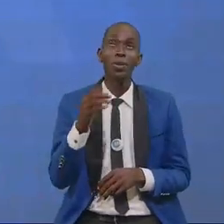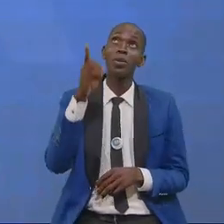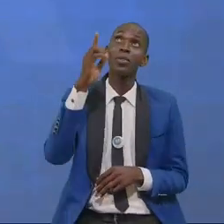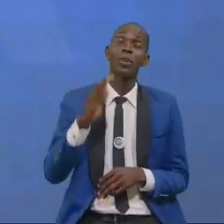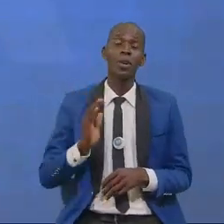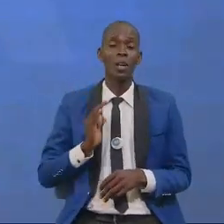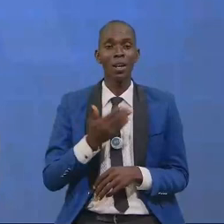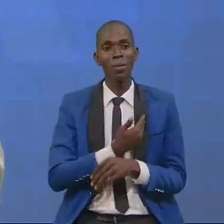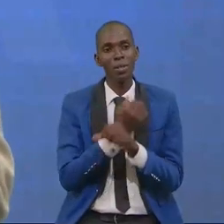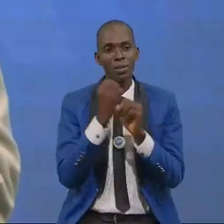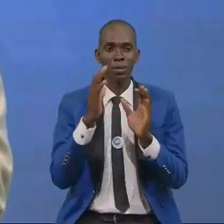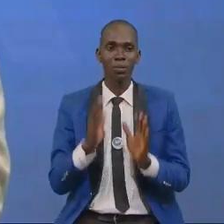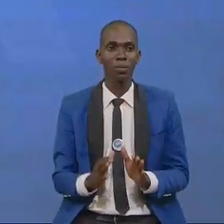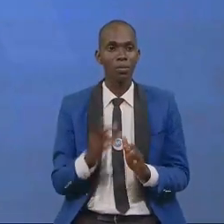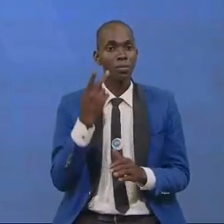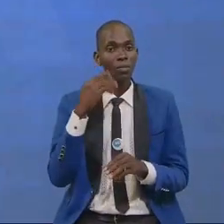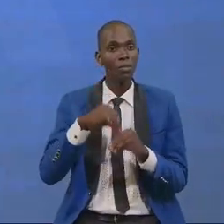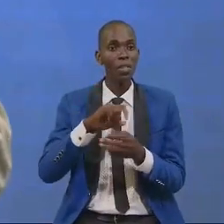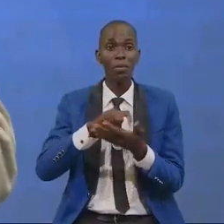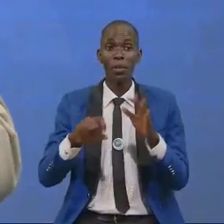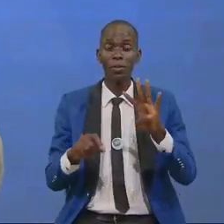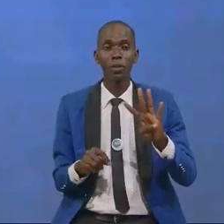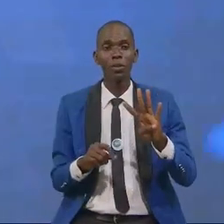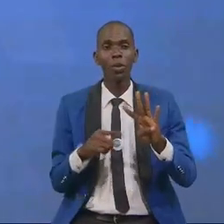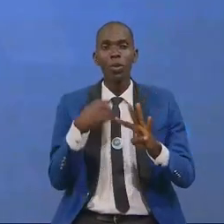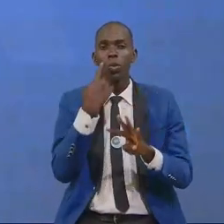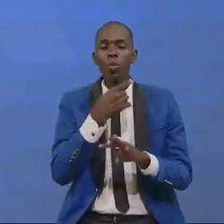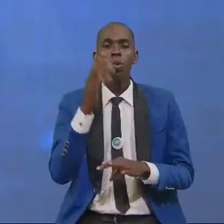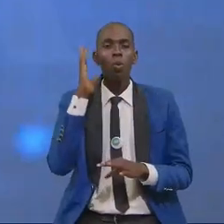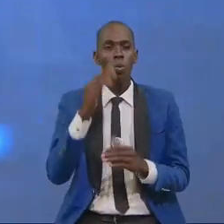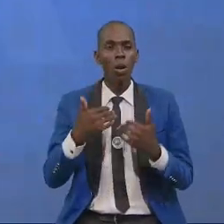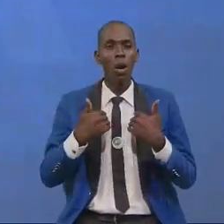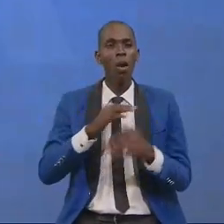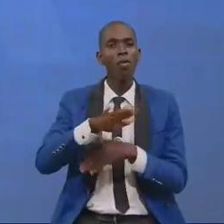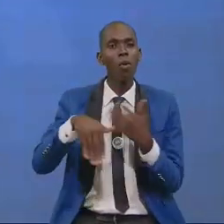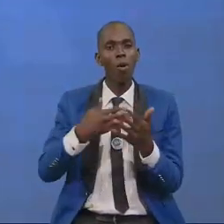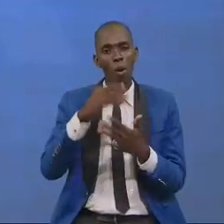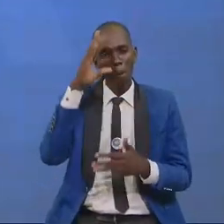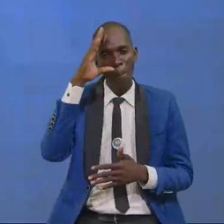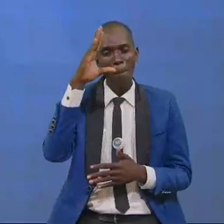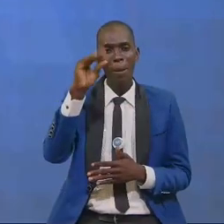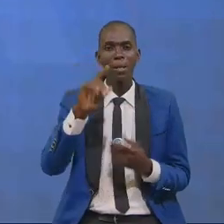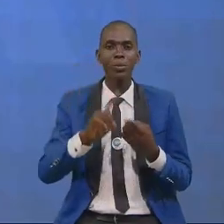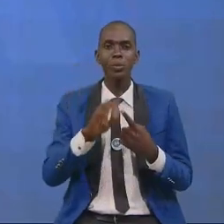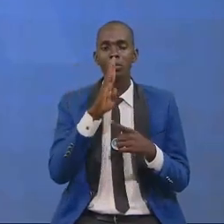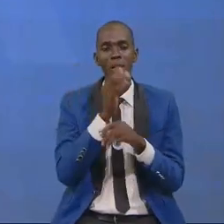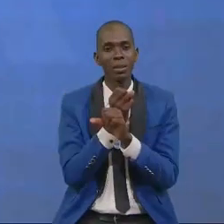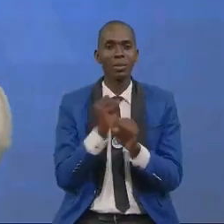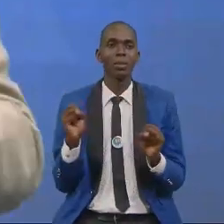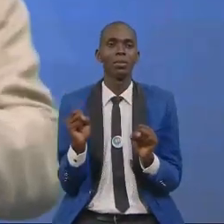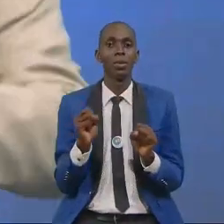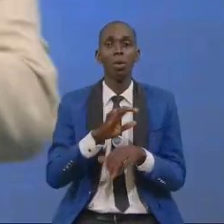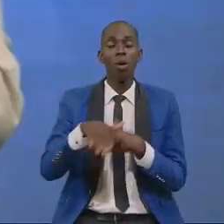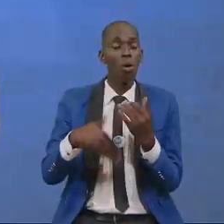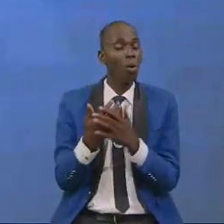Sauveur vers ces quatre qui dit qui veut que tous les hommes soient sauvés tous